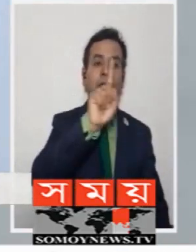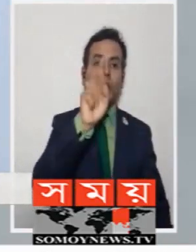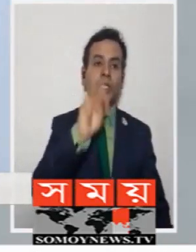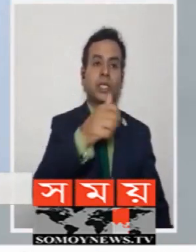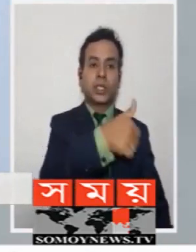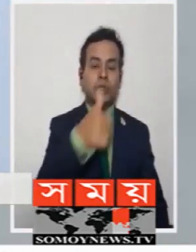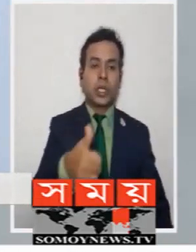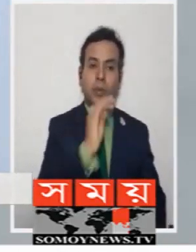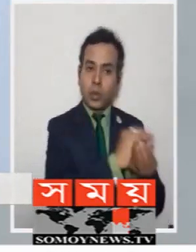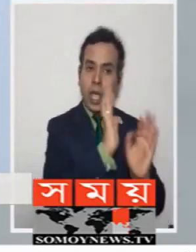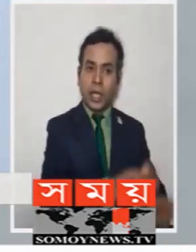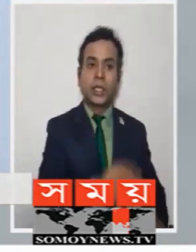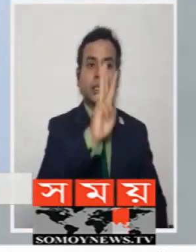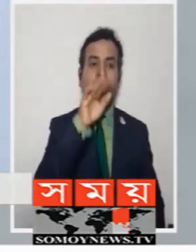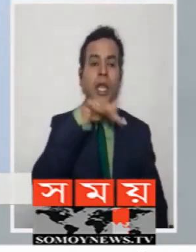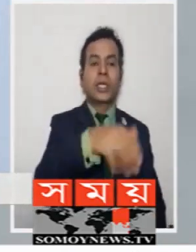3,46,273টি।